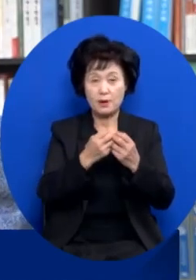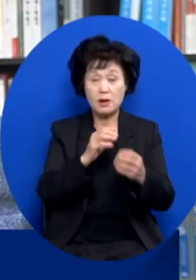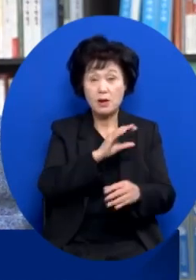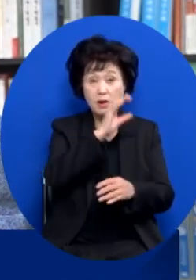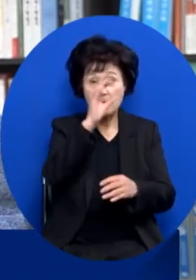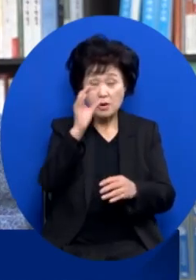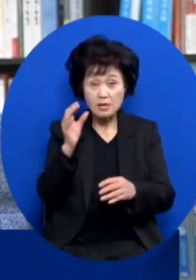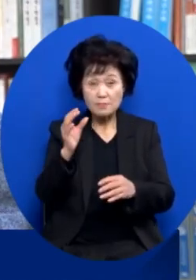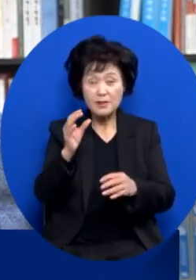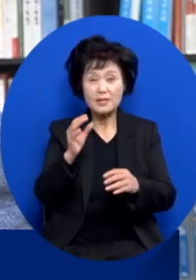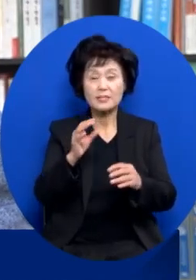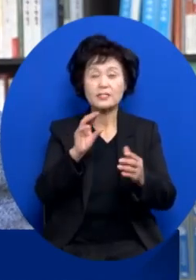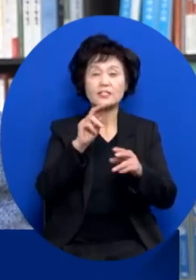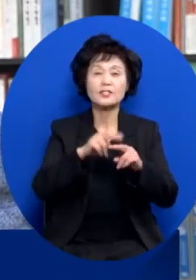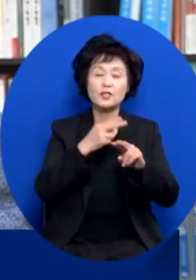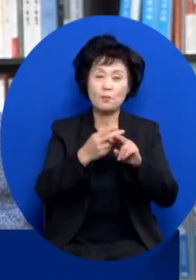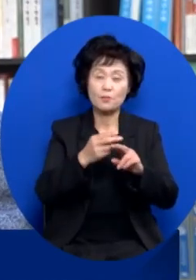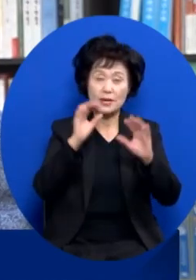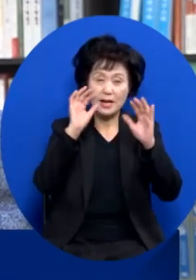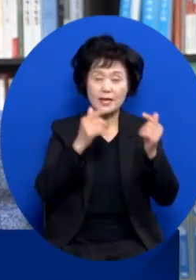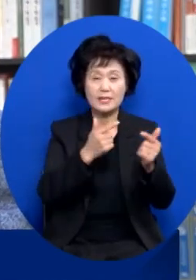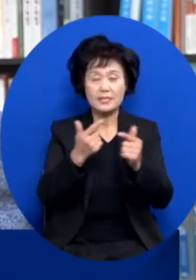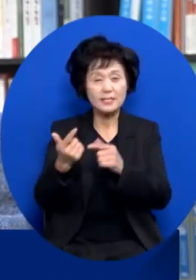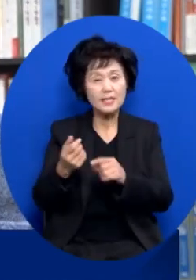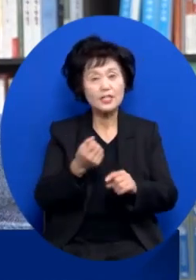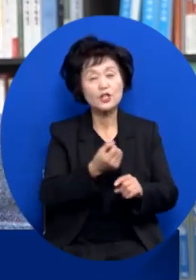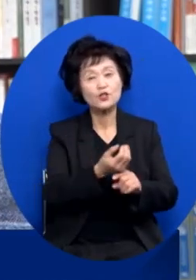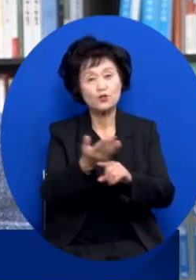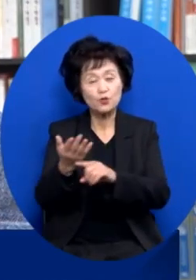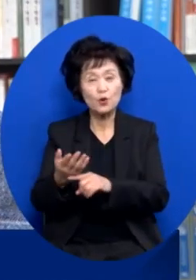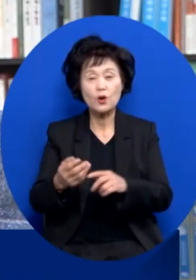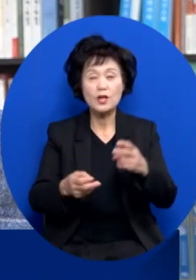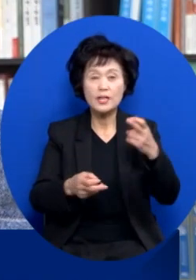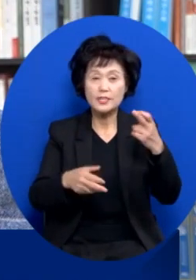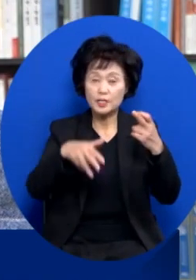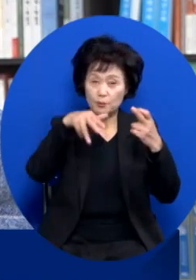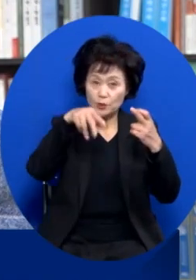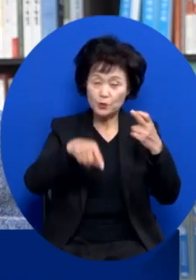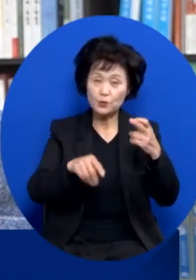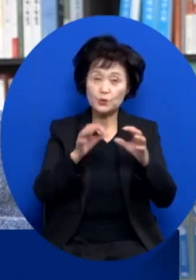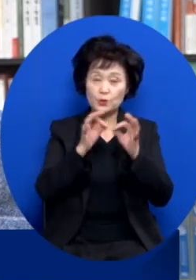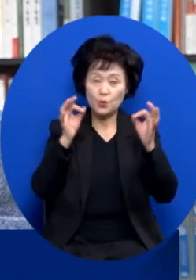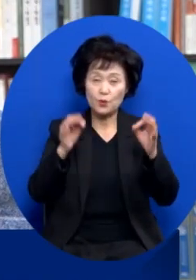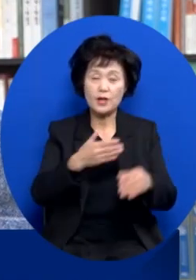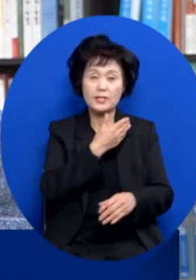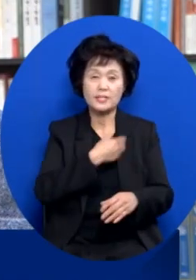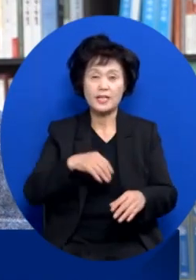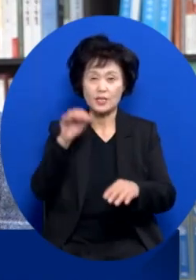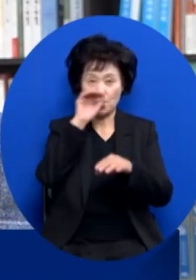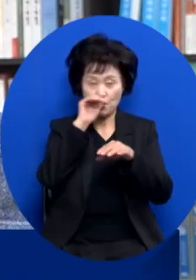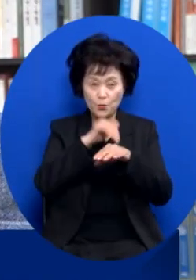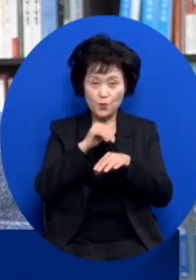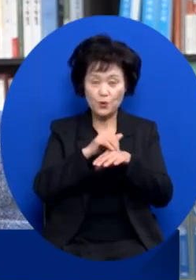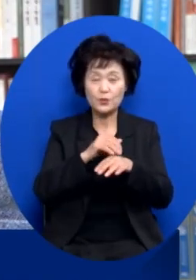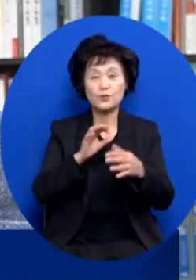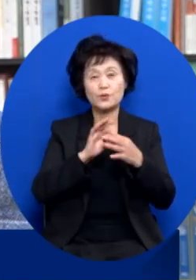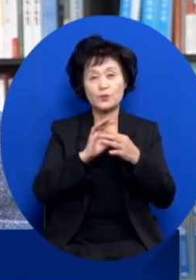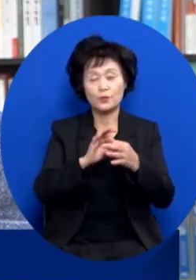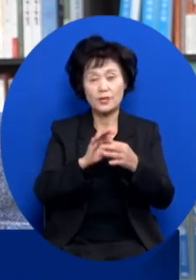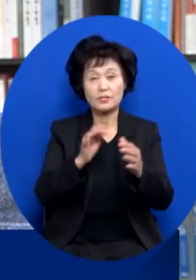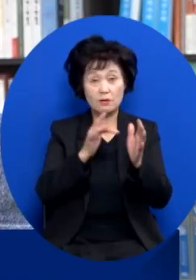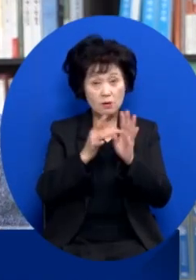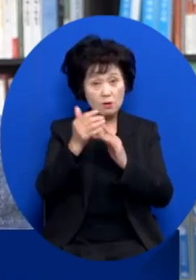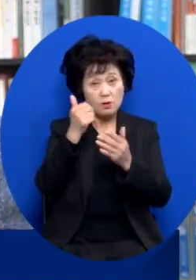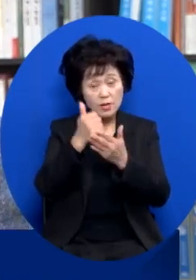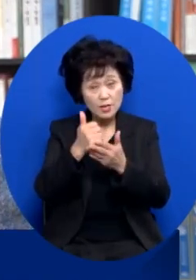크리스마스 선물을 주고 그래서 그 어린이를 12주 동안 제자 훈련을 통해서